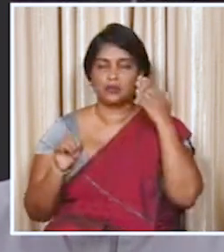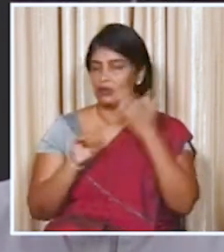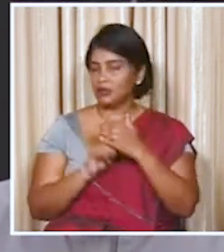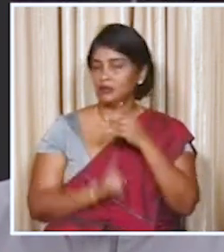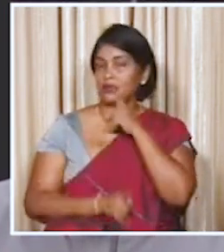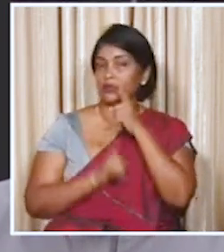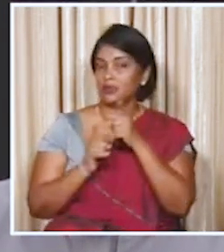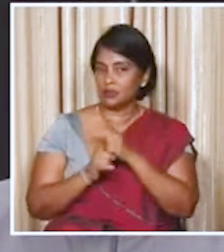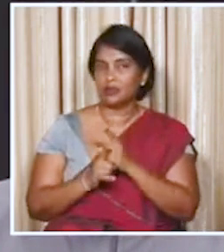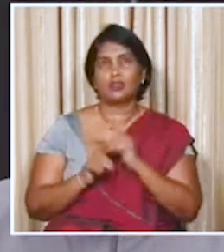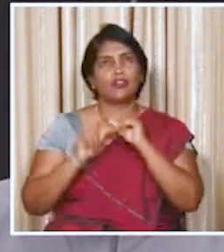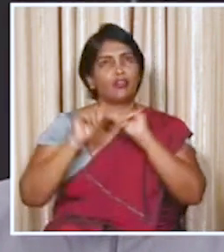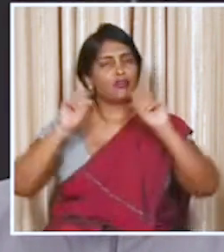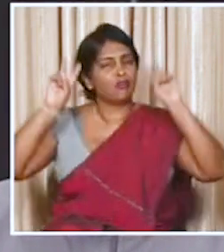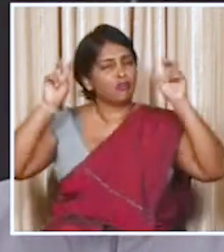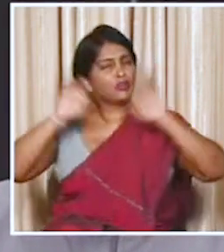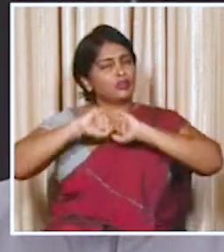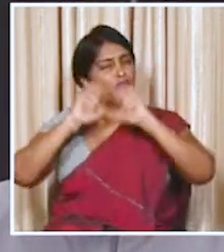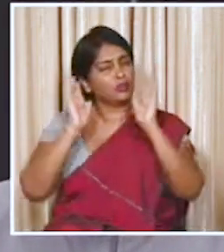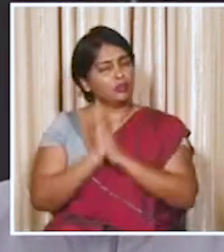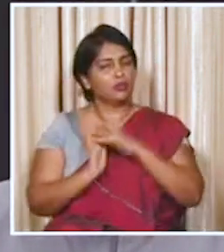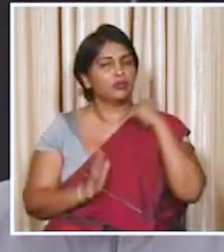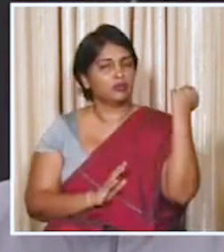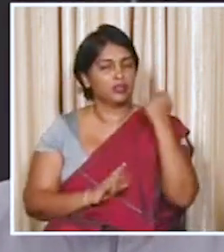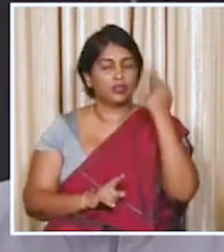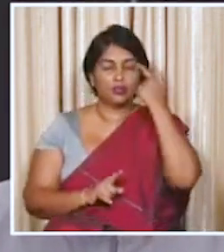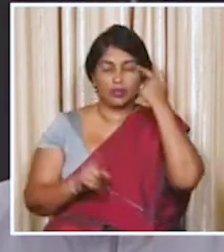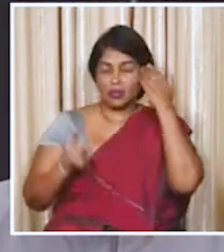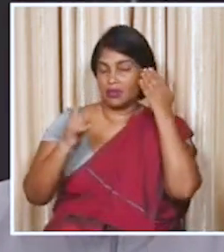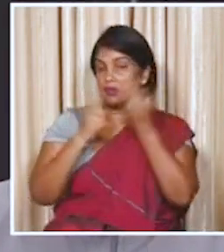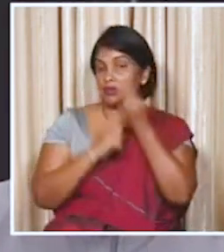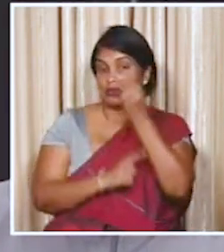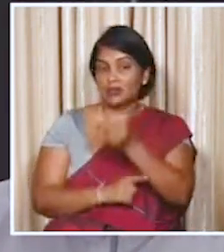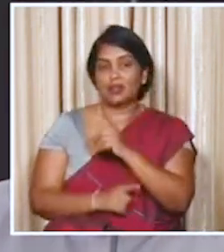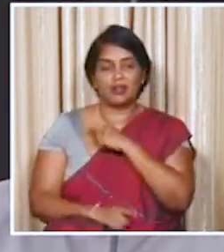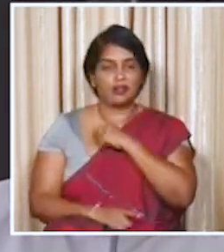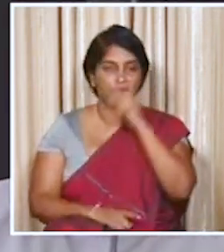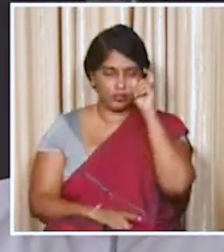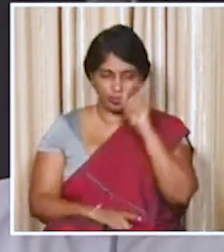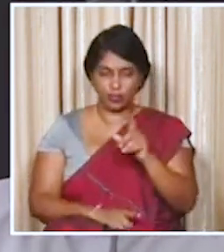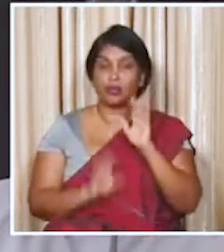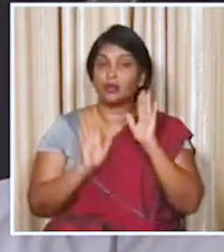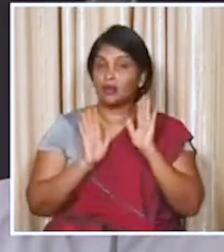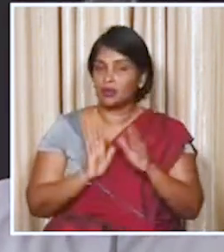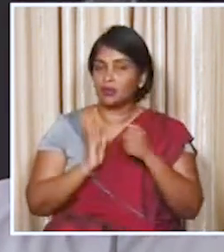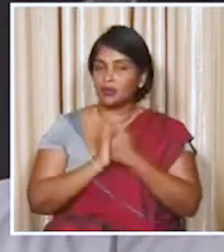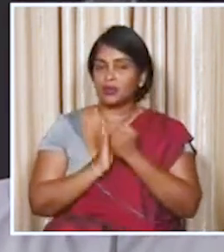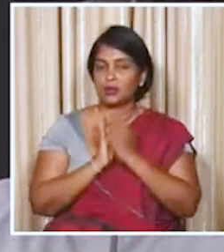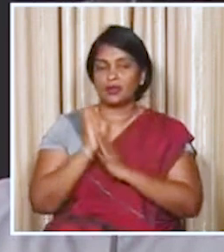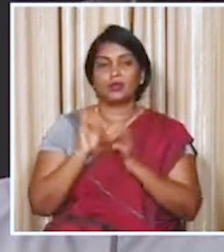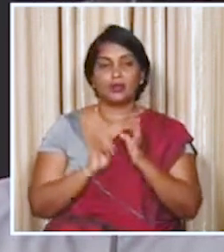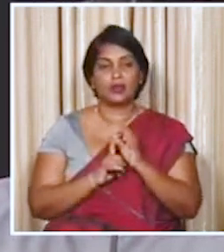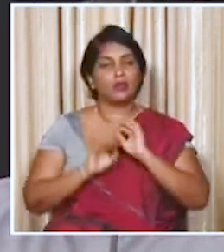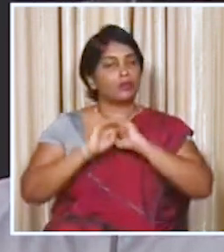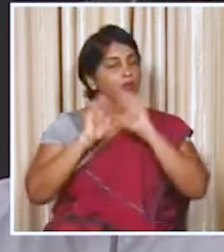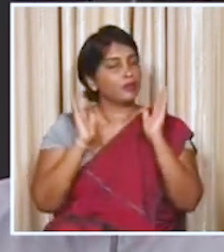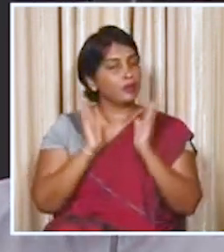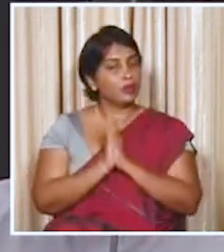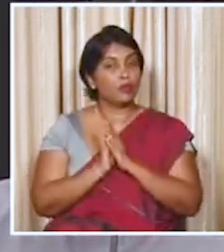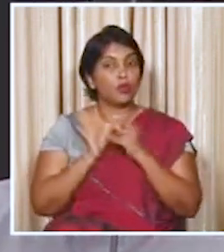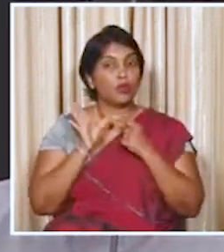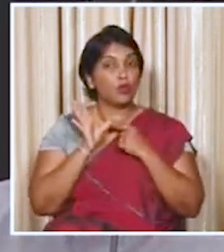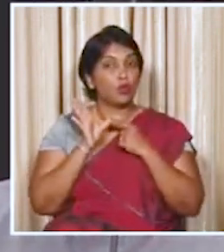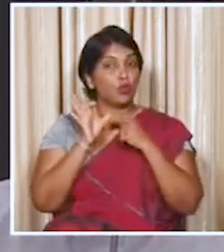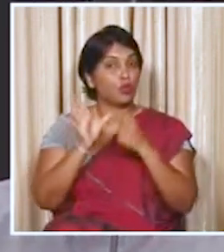කරනවා. මේ මාතෘකාව ඔක්කොම කතා කරනවා මිනිස්සුන්ගේ හදවතට දකින්න අපි දැක්කා. හැබැයි කරු මන්ත්‍රීතුමිය ඒ කිසිවකට පිළිතුරු